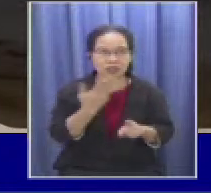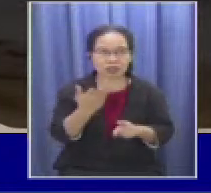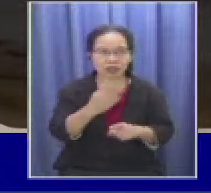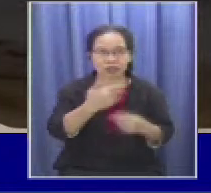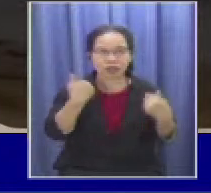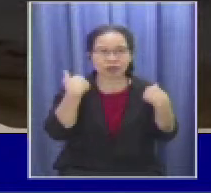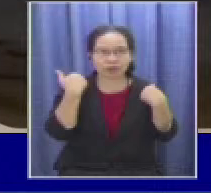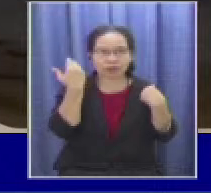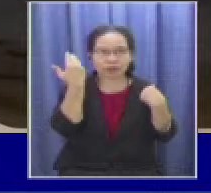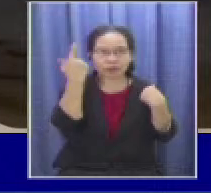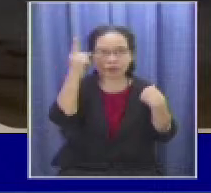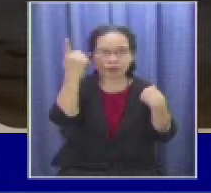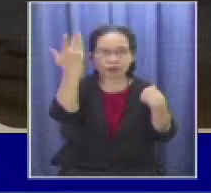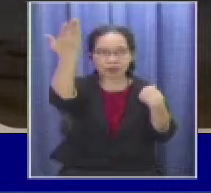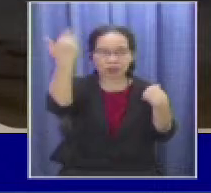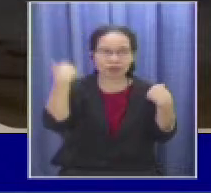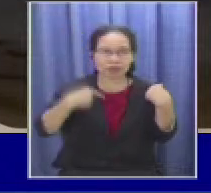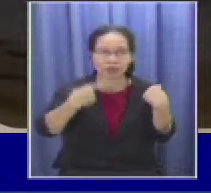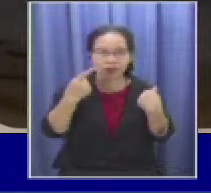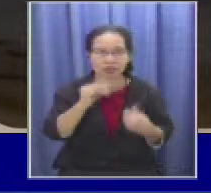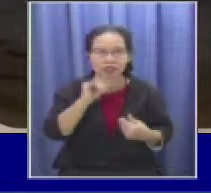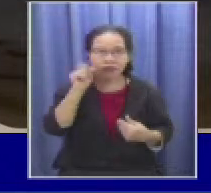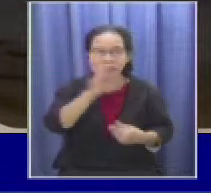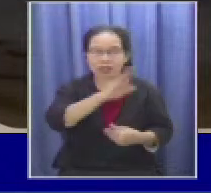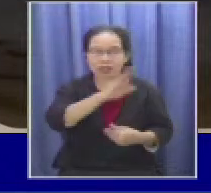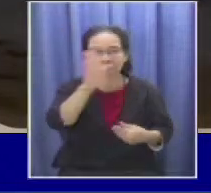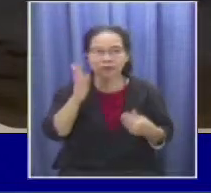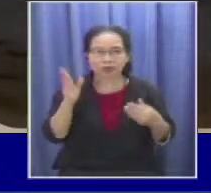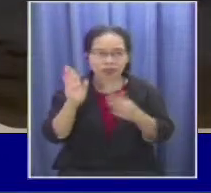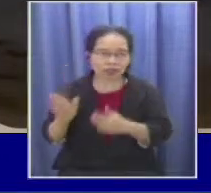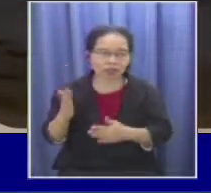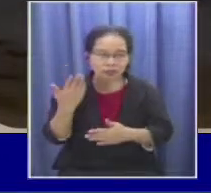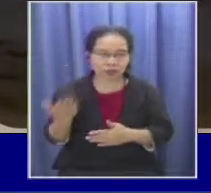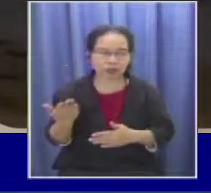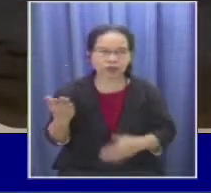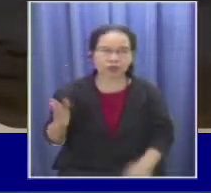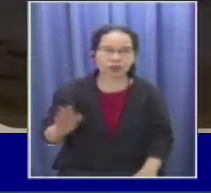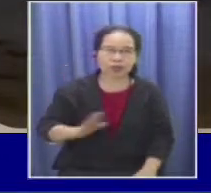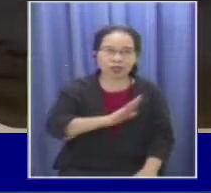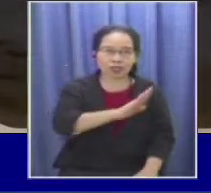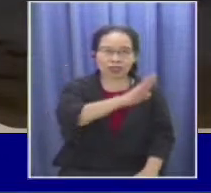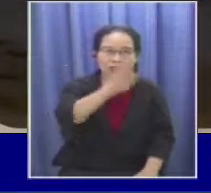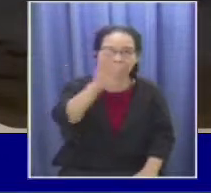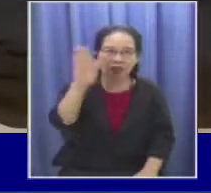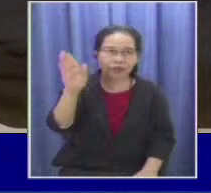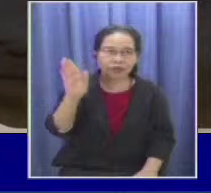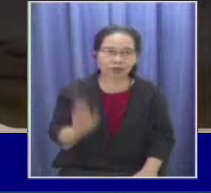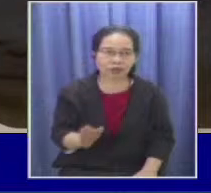nyawo na so meri mpa woja